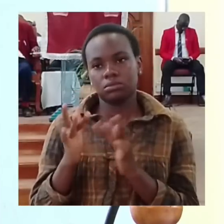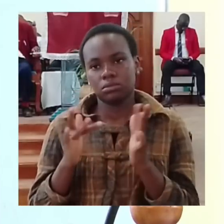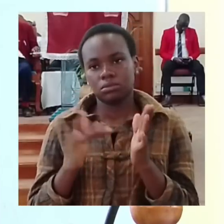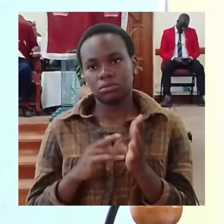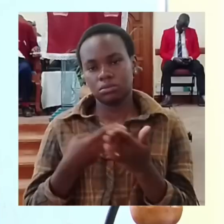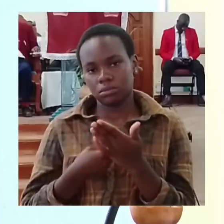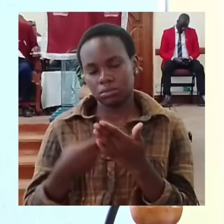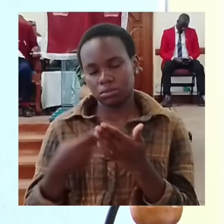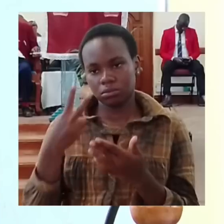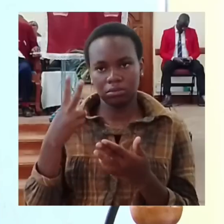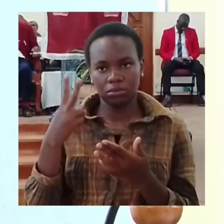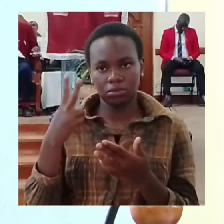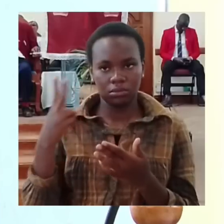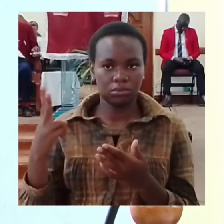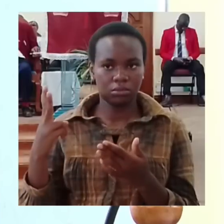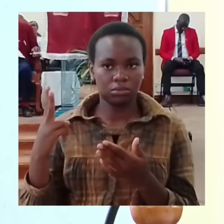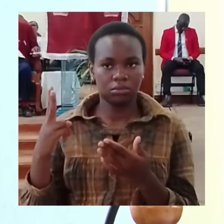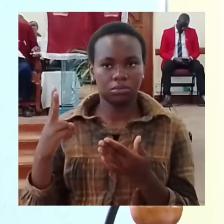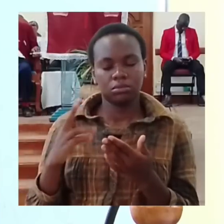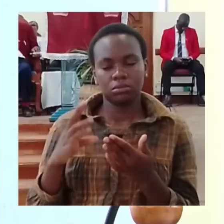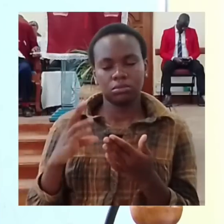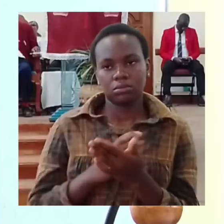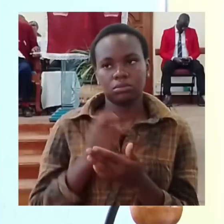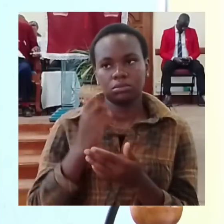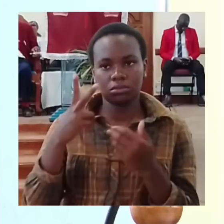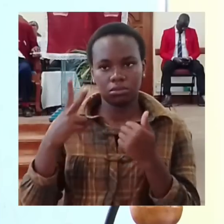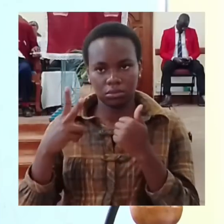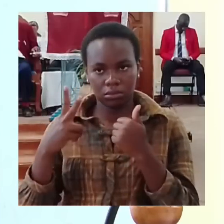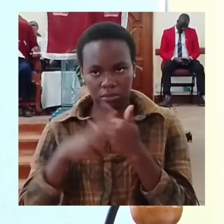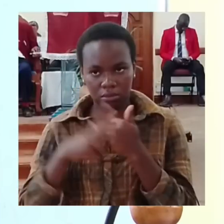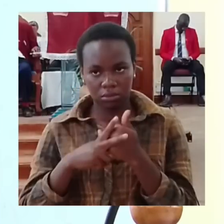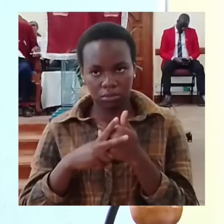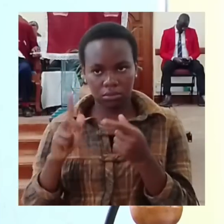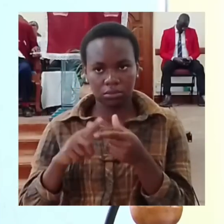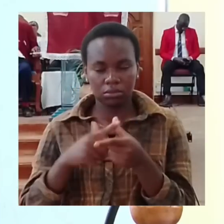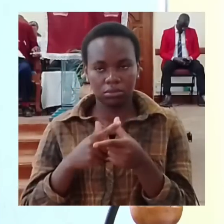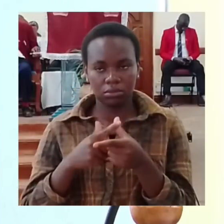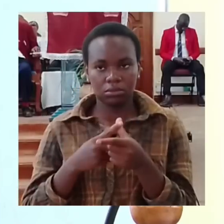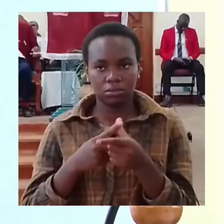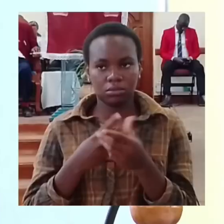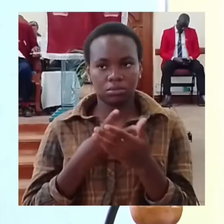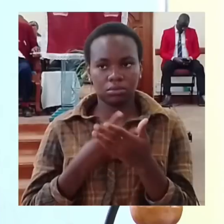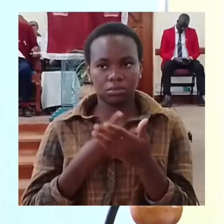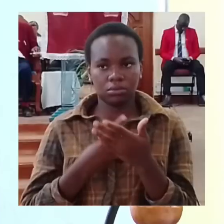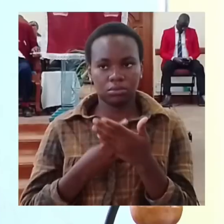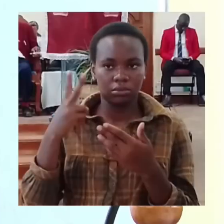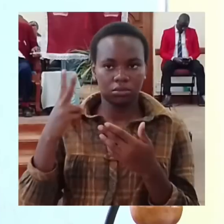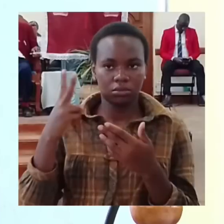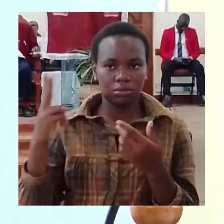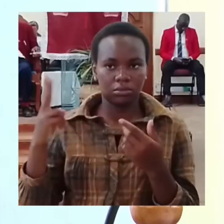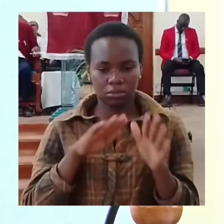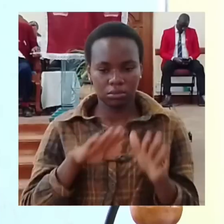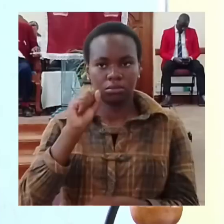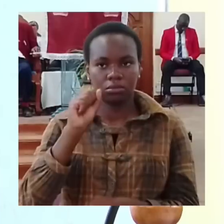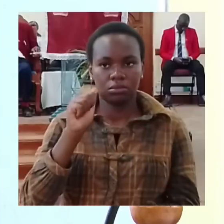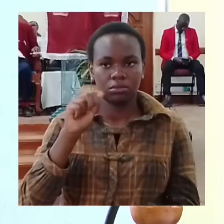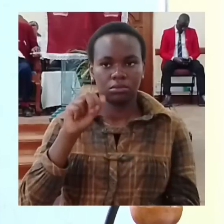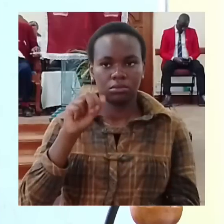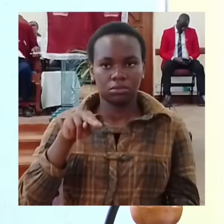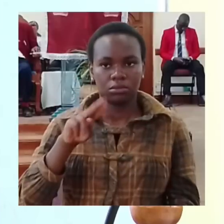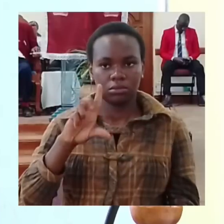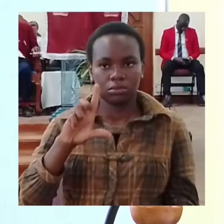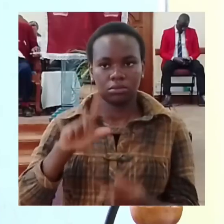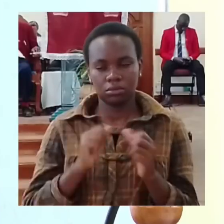verse 22, hau chapter 13 verse 22. Aroiga atĩ na harĩkia kũmweheria Saũlũ,